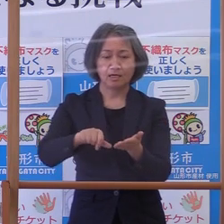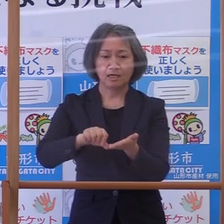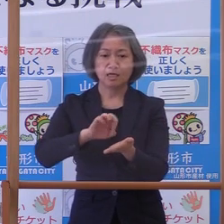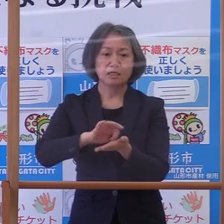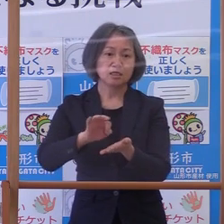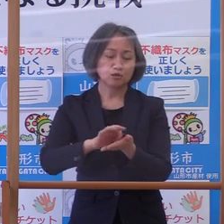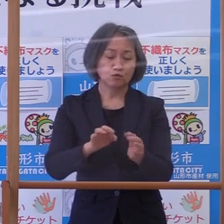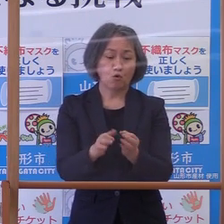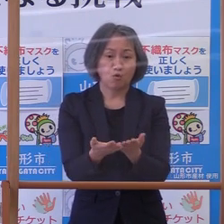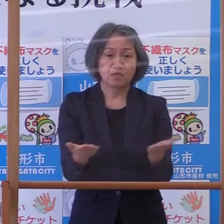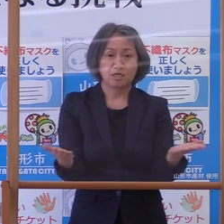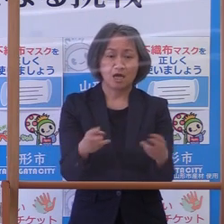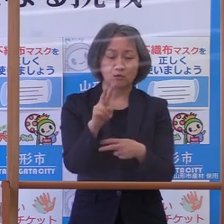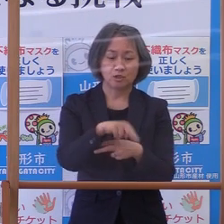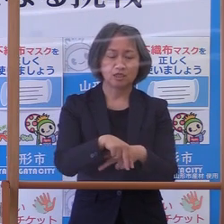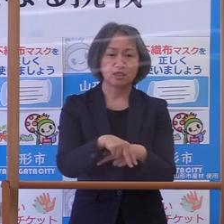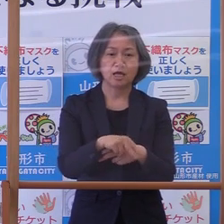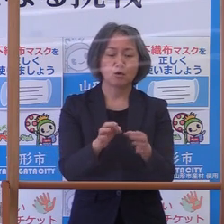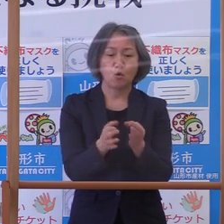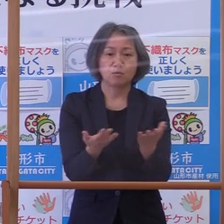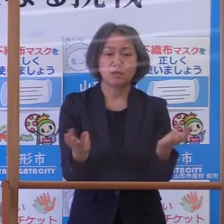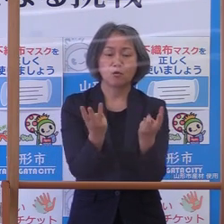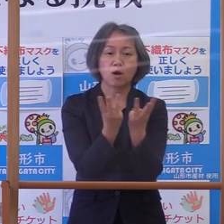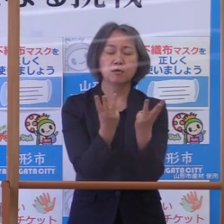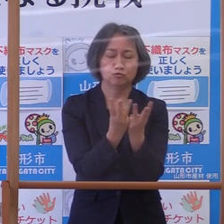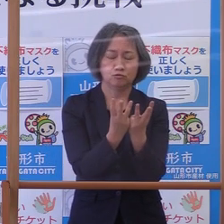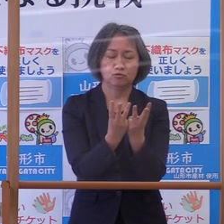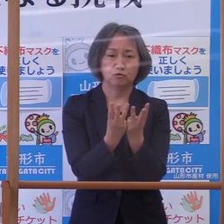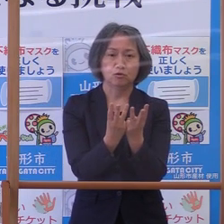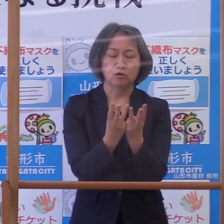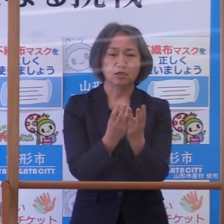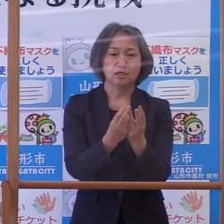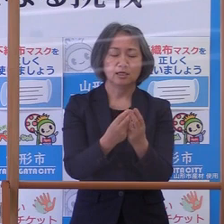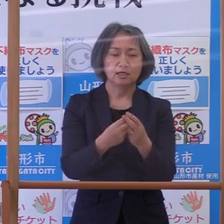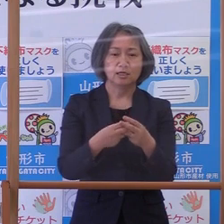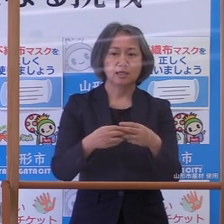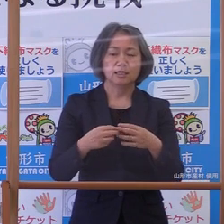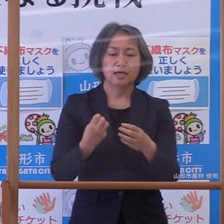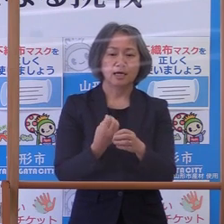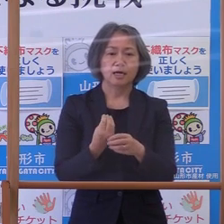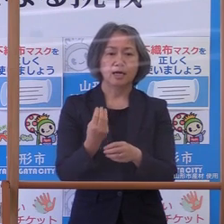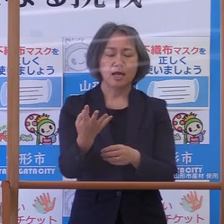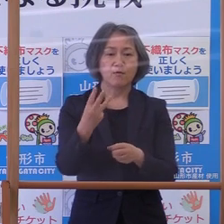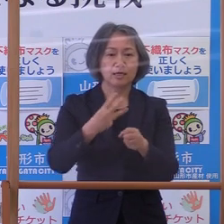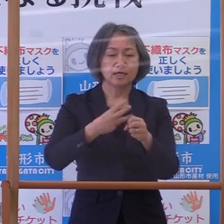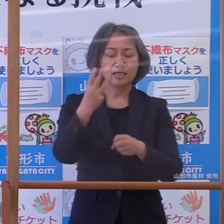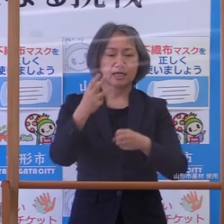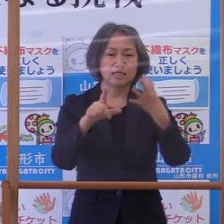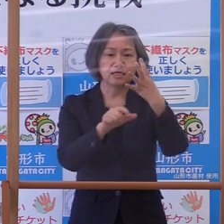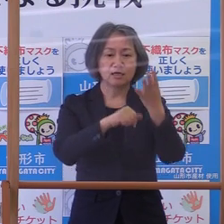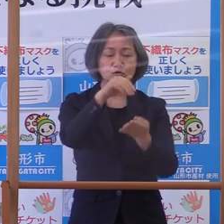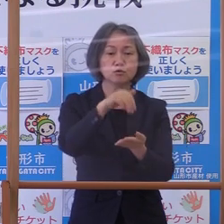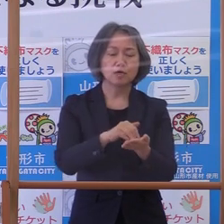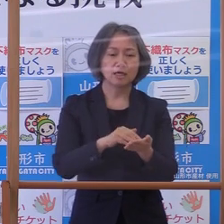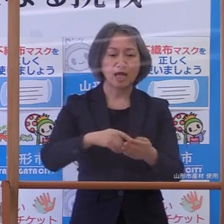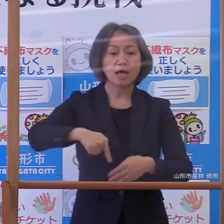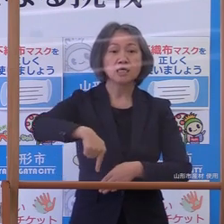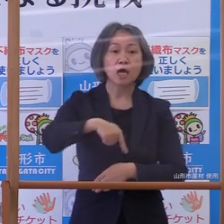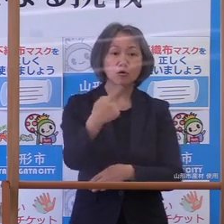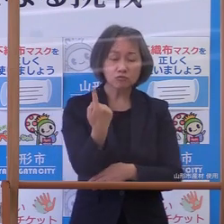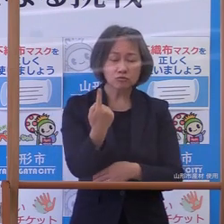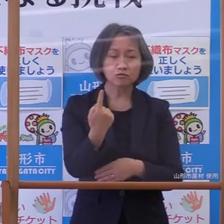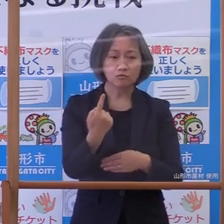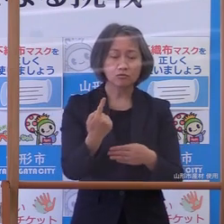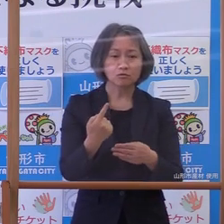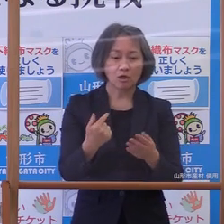認定店舗数が令和3年4月末現在で100店舗とありますが、これは偶然